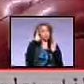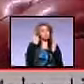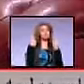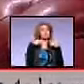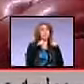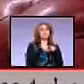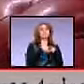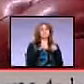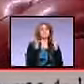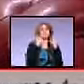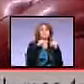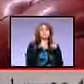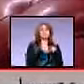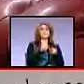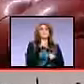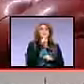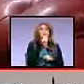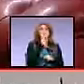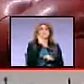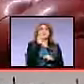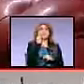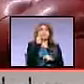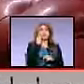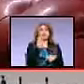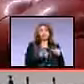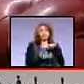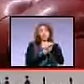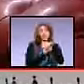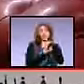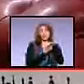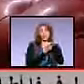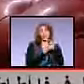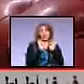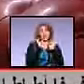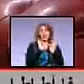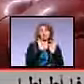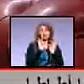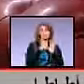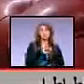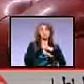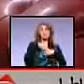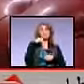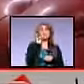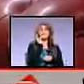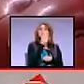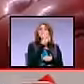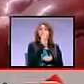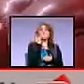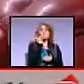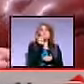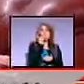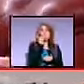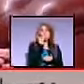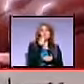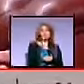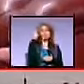سينما. انت عارف احنا عندنا مشاريع تخرج زي بيبقى فيلم قصير كده سنة رابعة بتتحكم عليه،